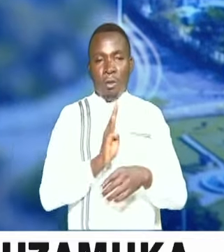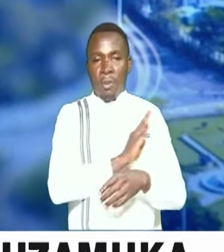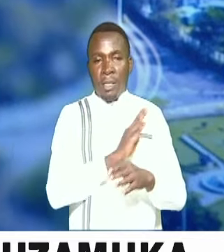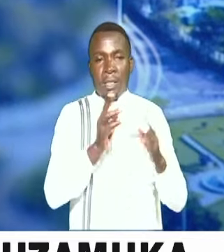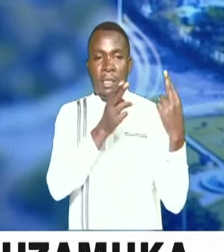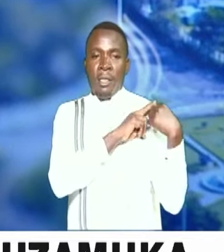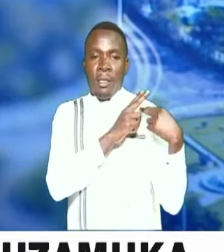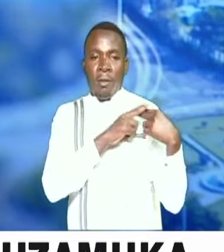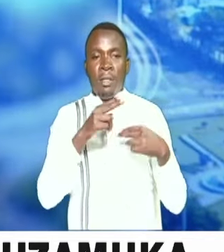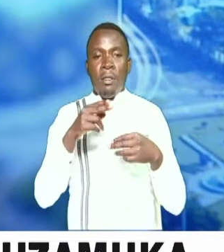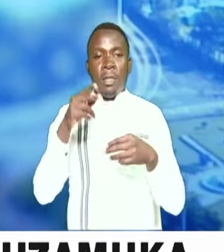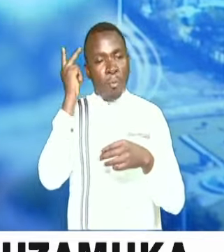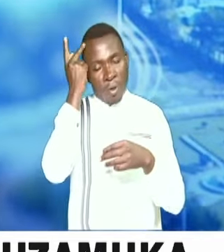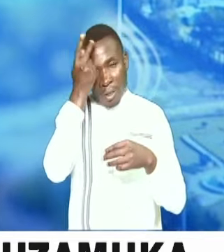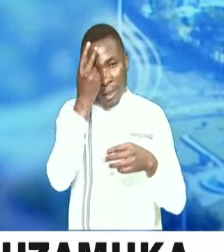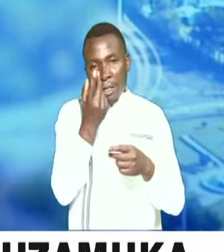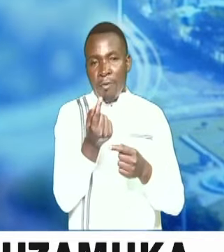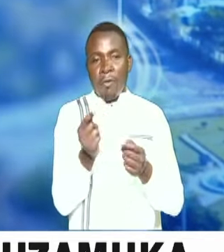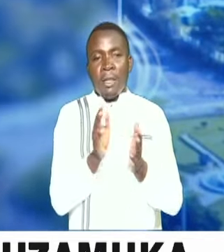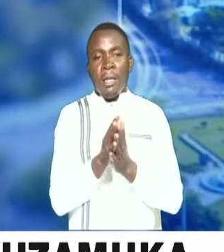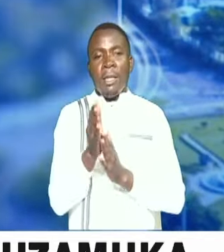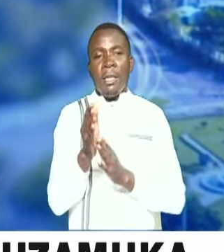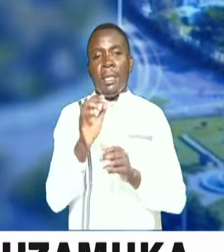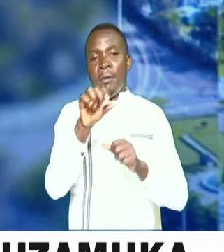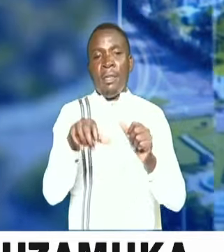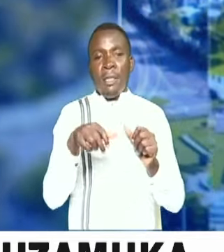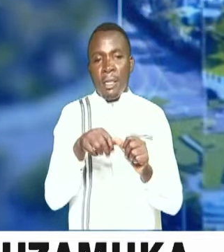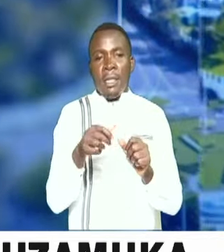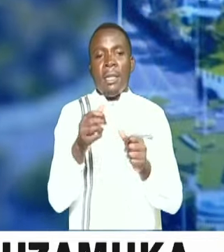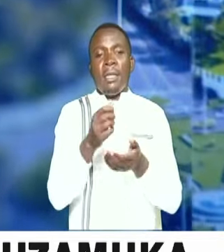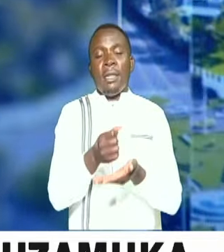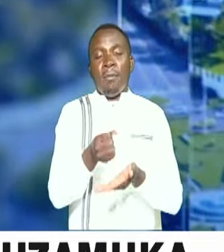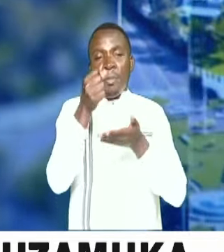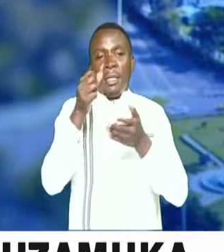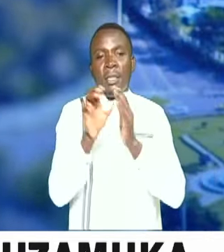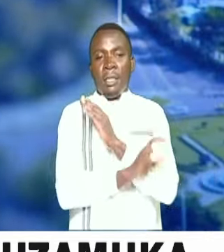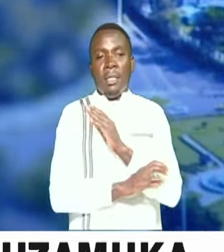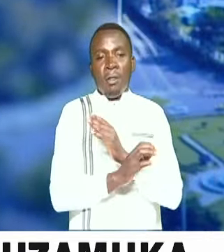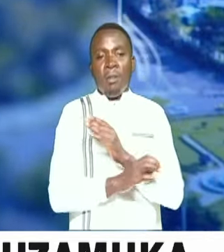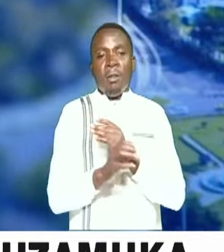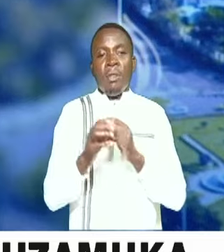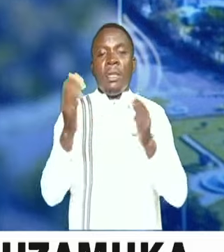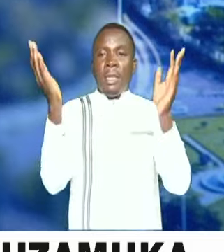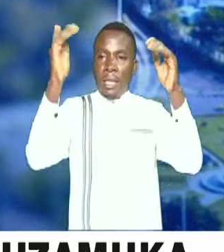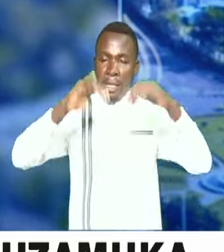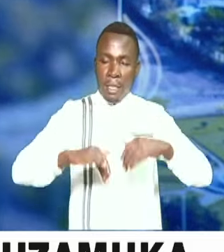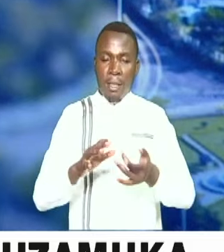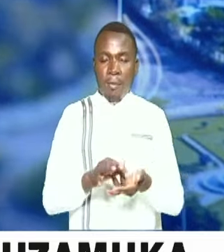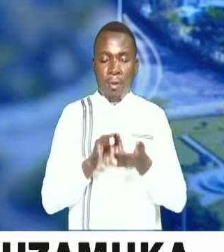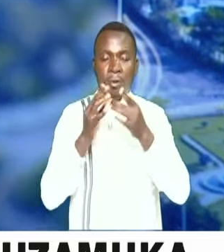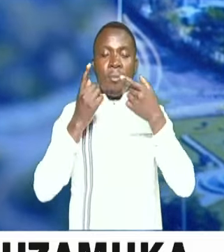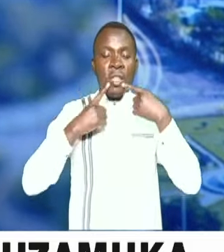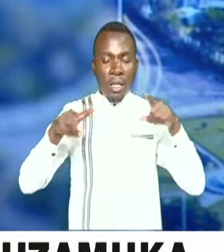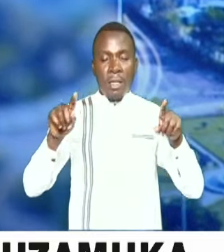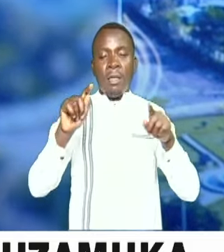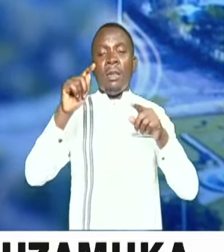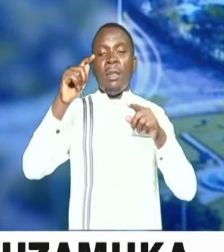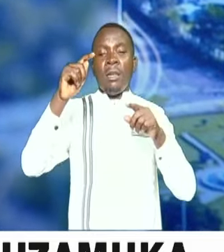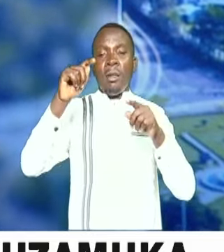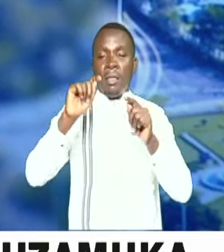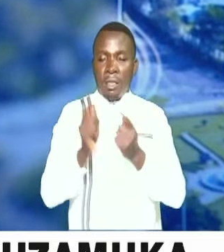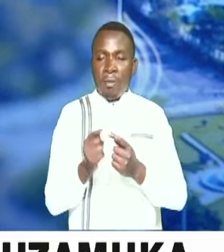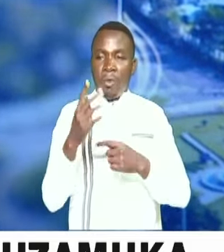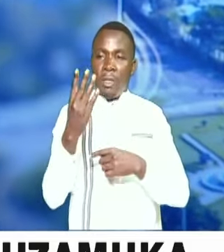politiki y'ifaranga ndetse n'ishusho y'imari by'igihugu, ikaba rero yateranye by'umwihariko bikaba byatangajwe mu gihembwe cya 4 cy'uyu